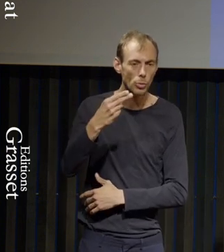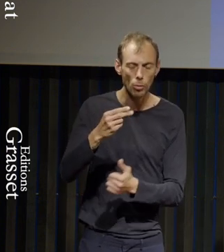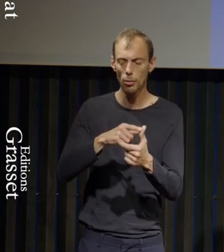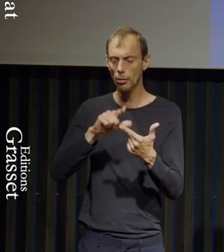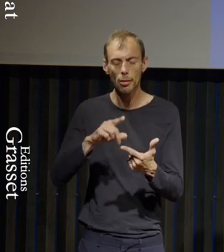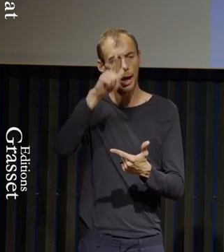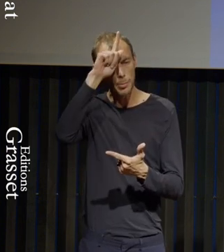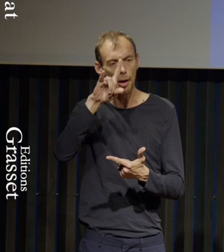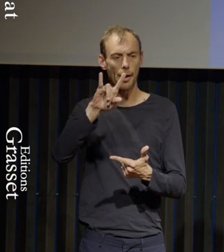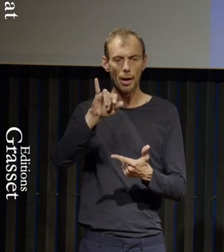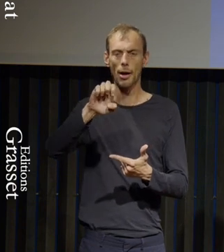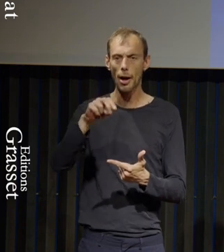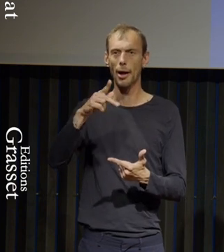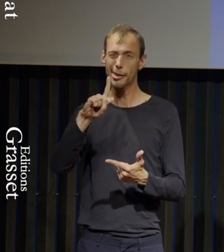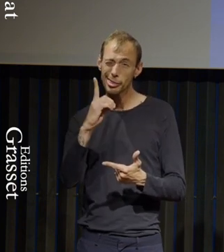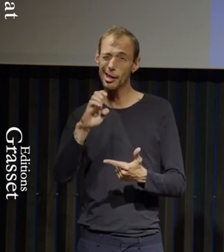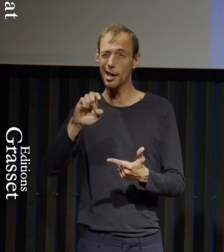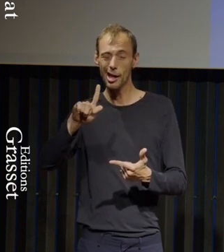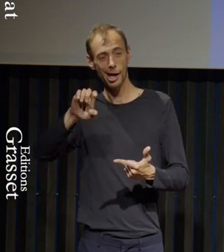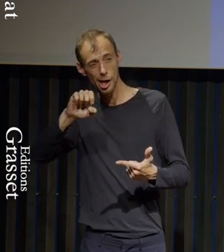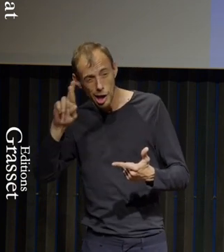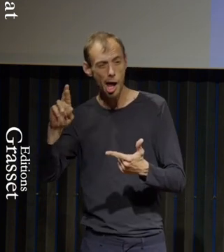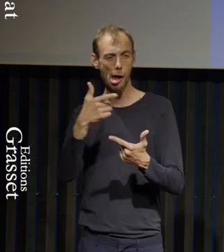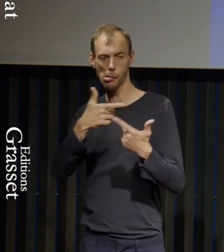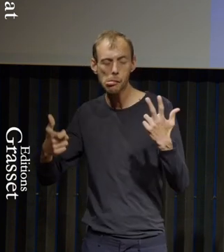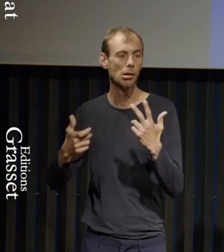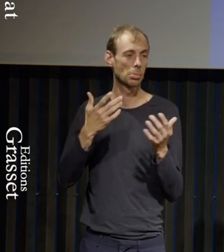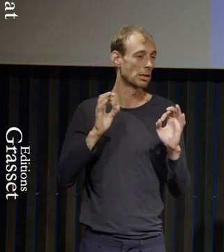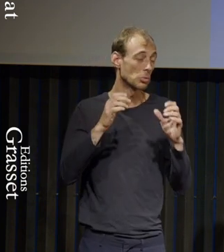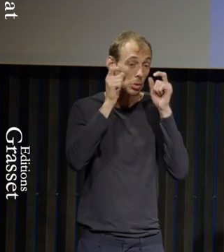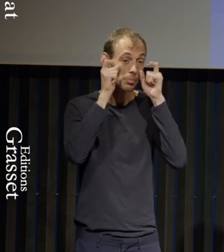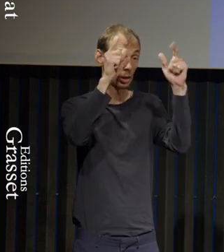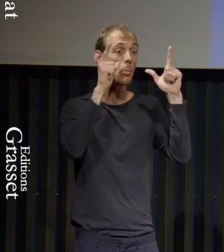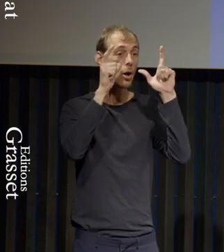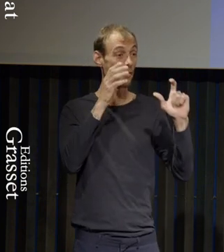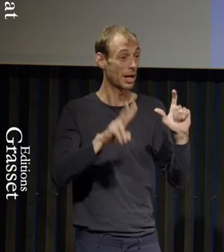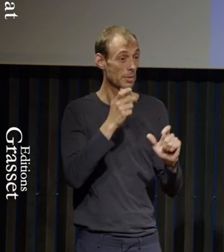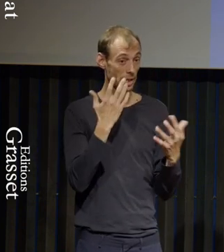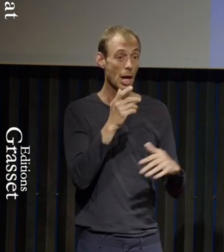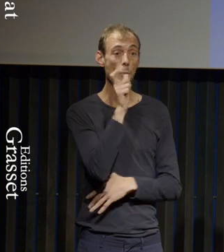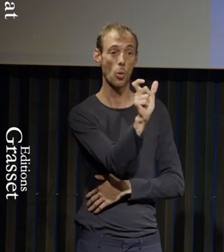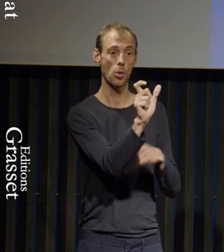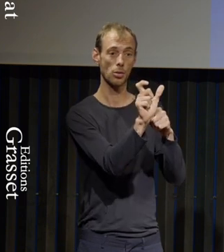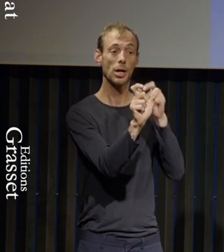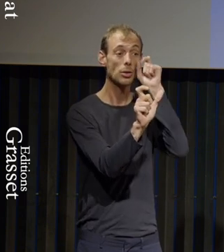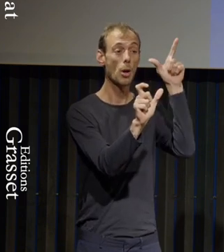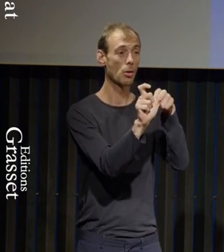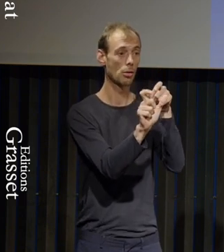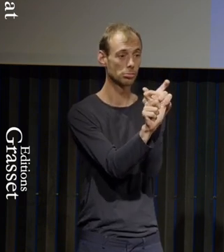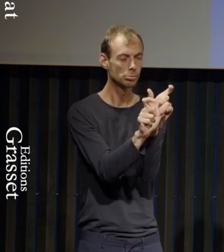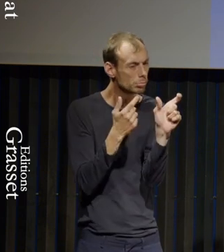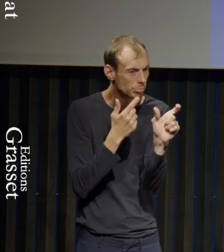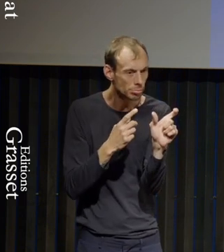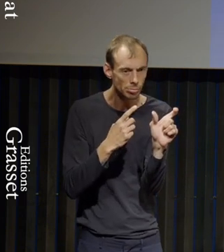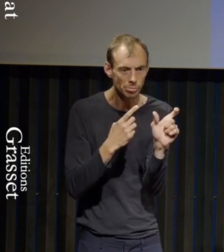toute philosophie. Et le mot lui-même, étonnement, est étonnant, hein, puisqu'il n'est pas loin du coup de tonnerre.